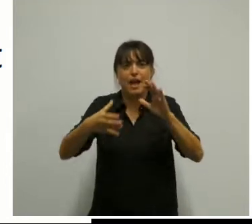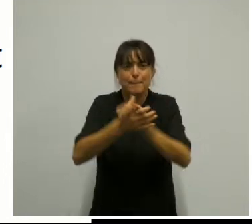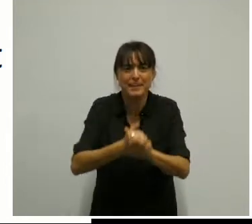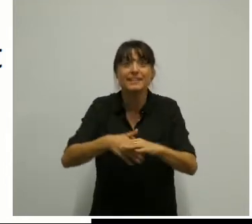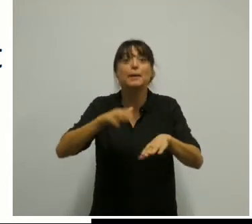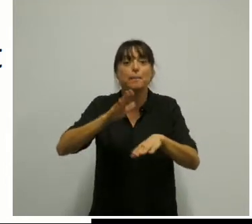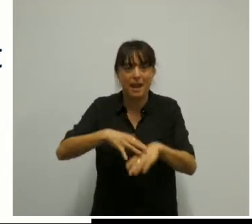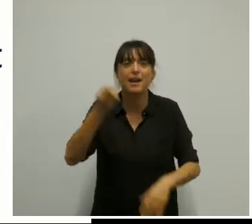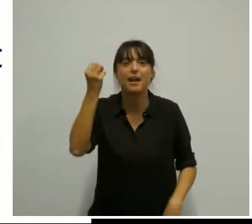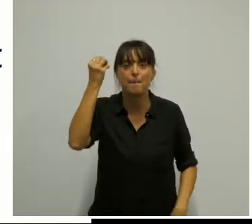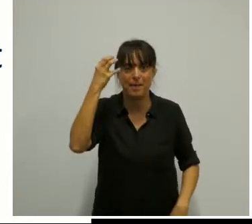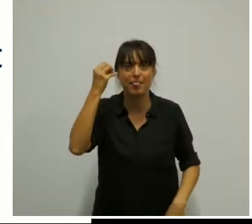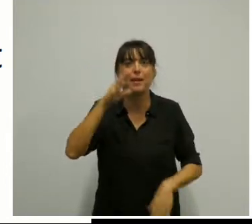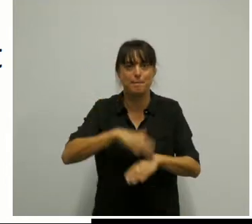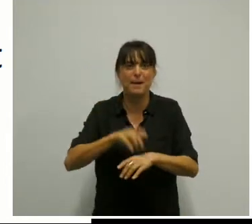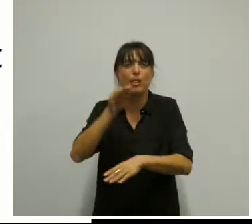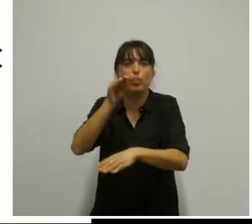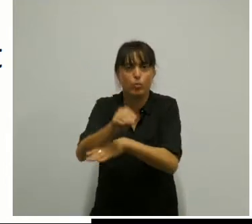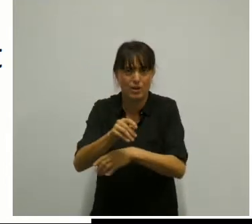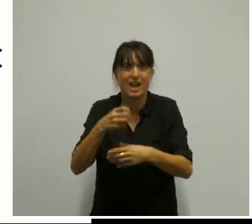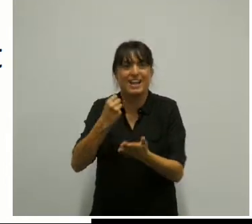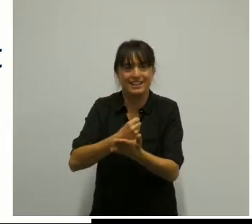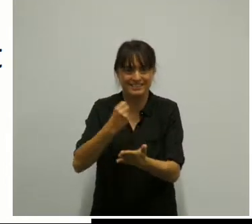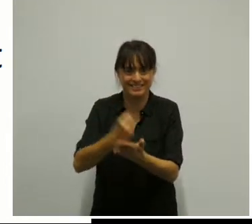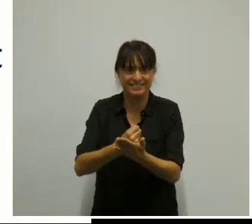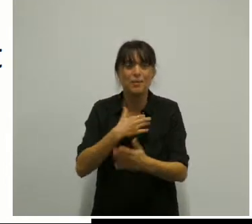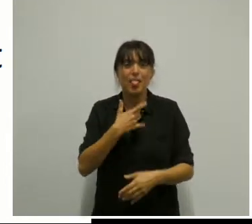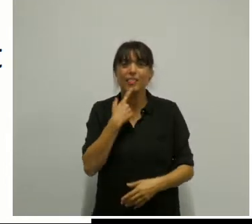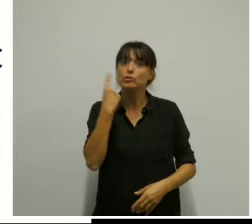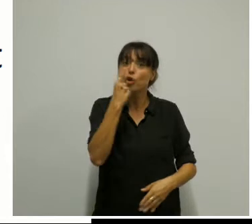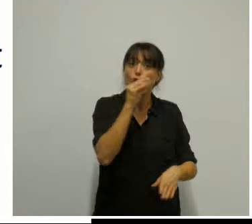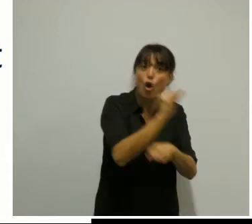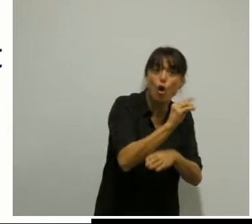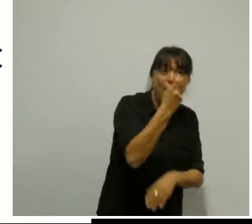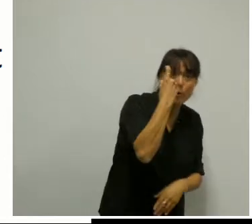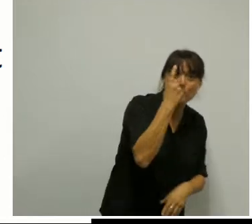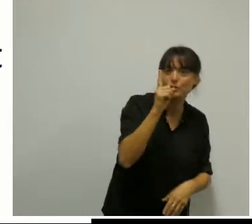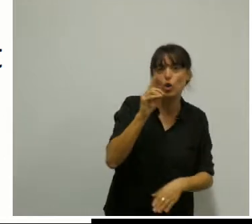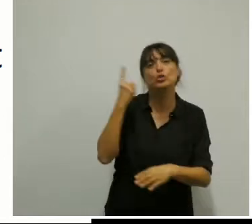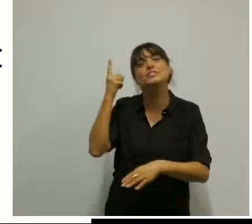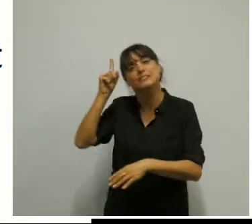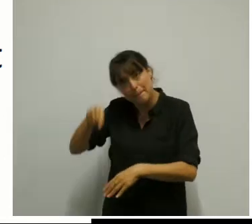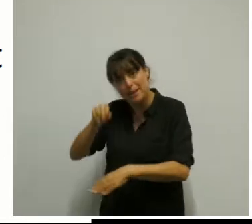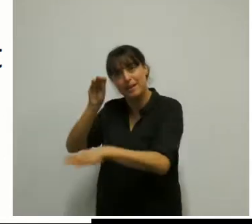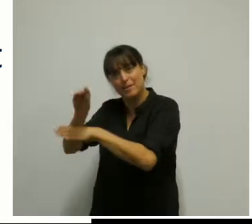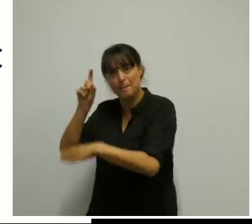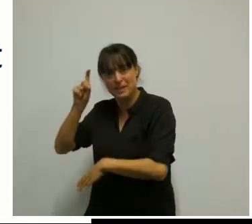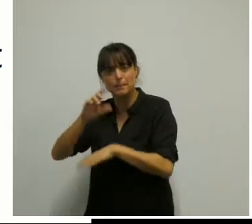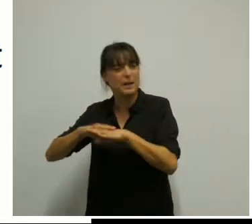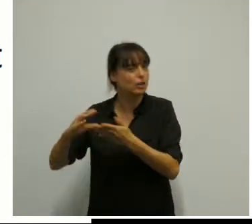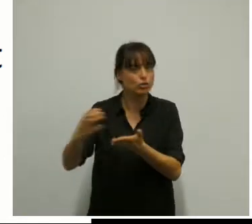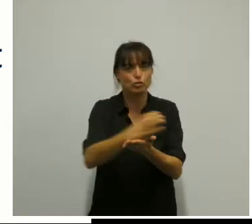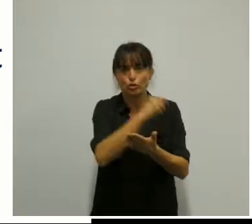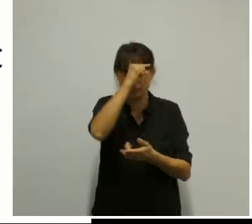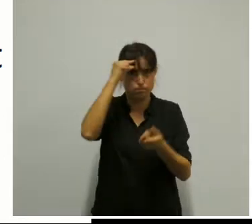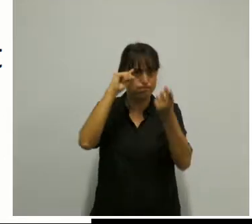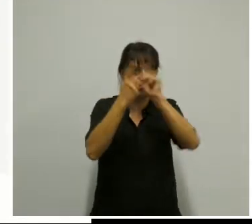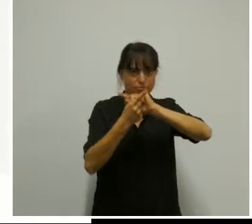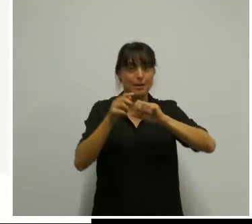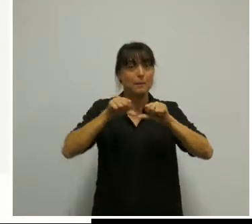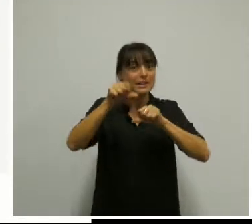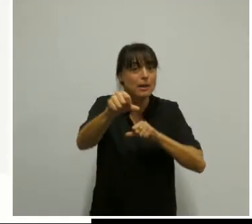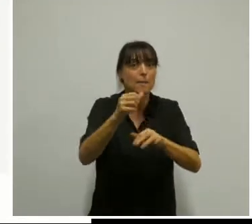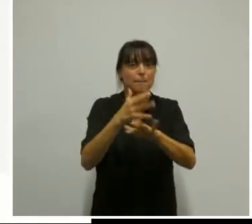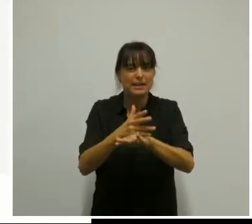hi ha molts usos i s'ha de treballar tant amb les mestres com amb els alumnes, no? I xinutxano, bueno, tots. I ja